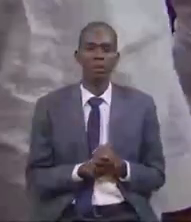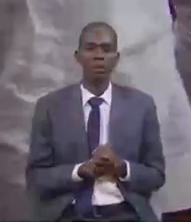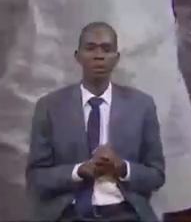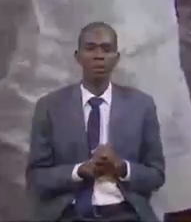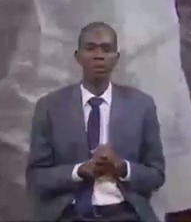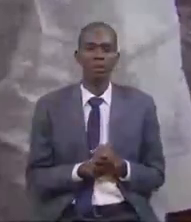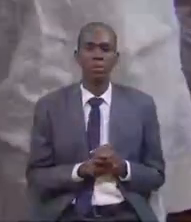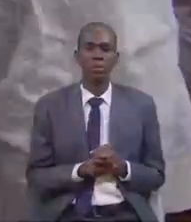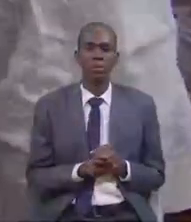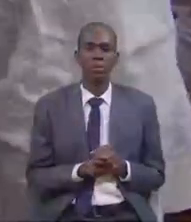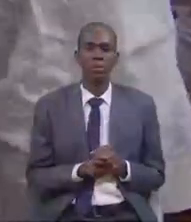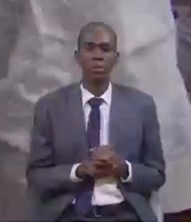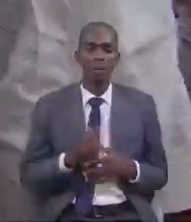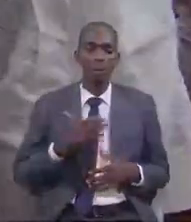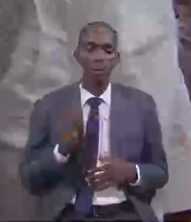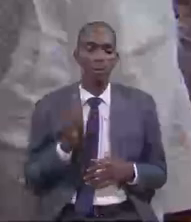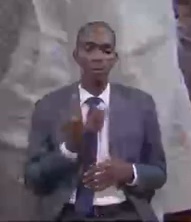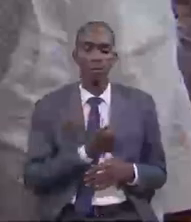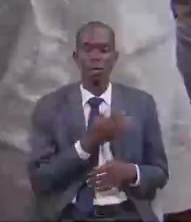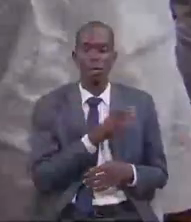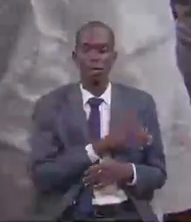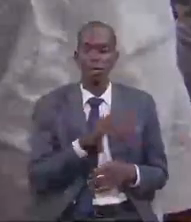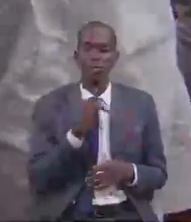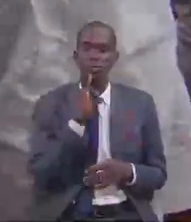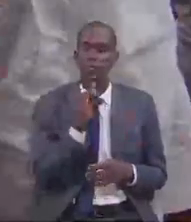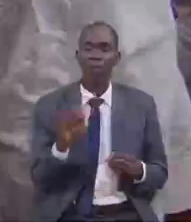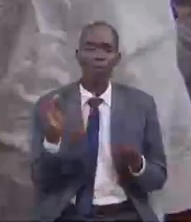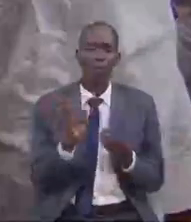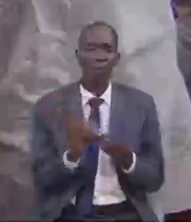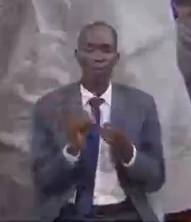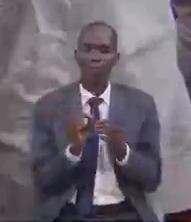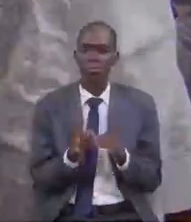Notre caractère est plus nécessaire, plus important